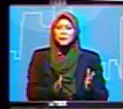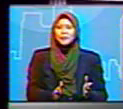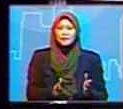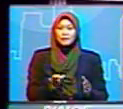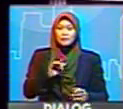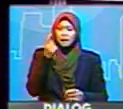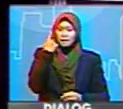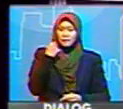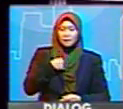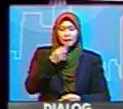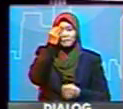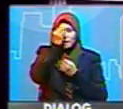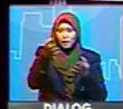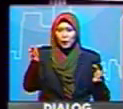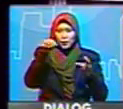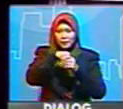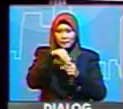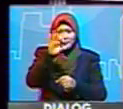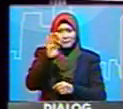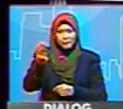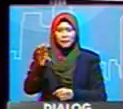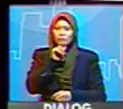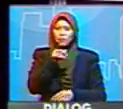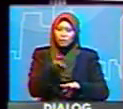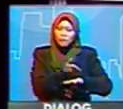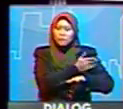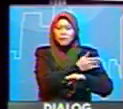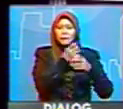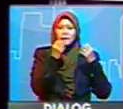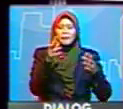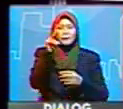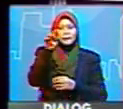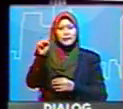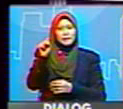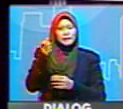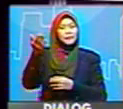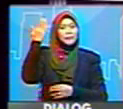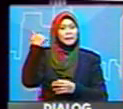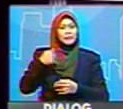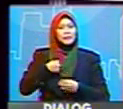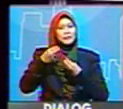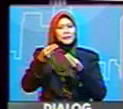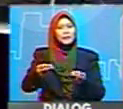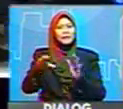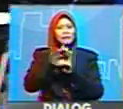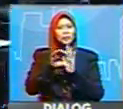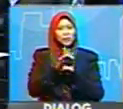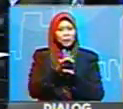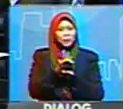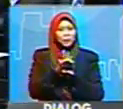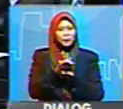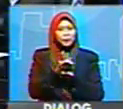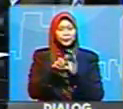saya dah beritahu di dalam Facebook saya selama ini pun banyak kes-kes yang lepas saya beri contoh satu